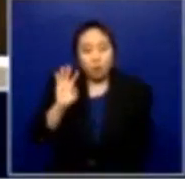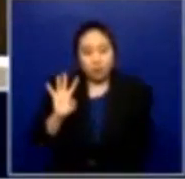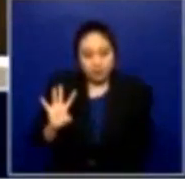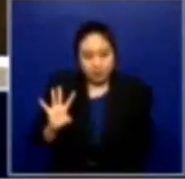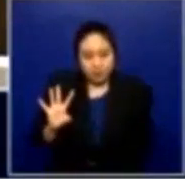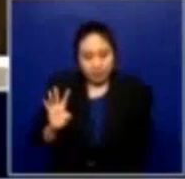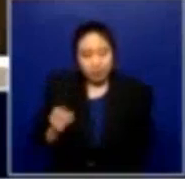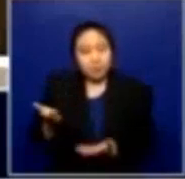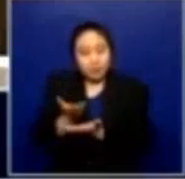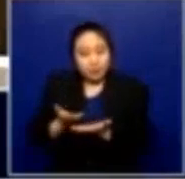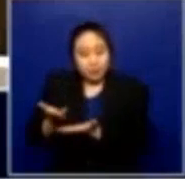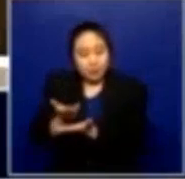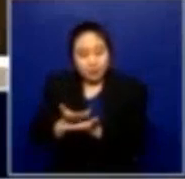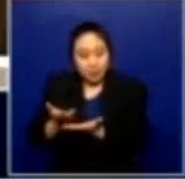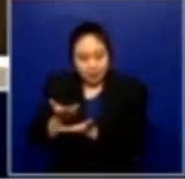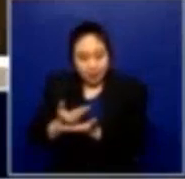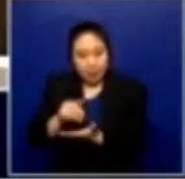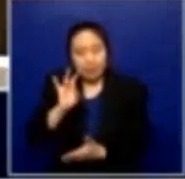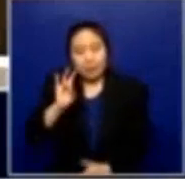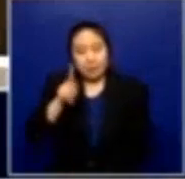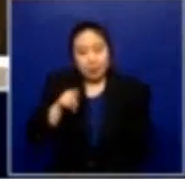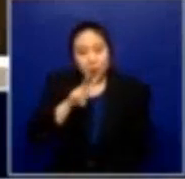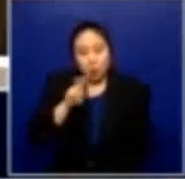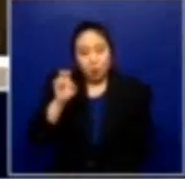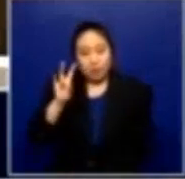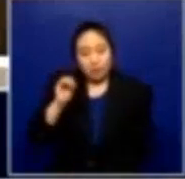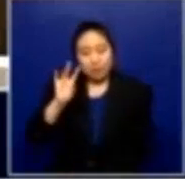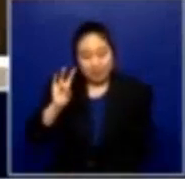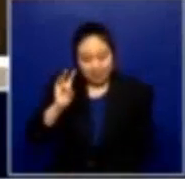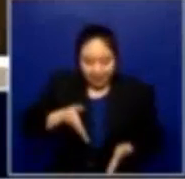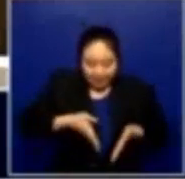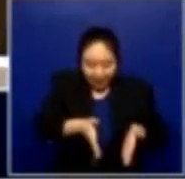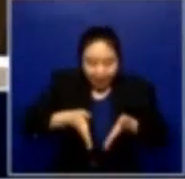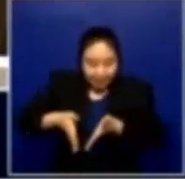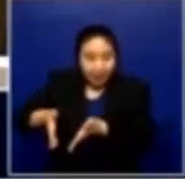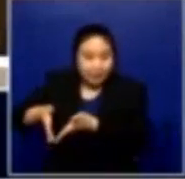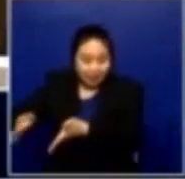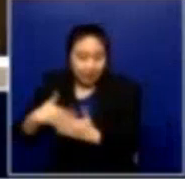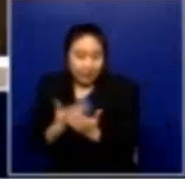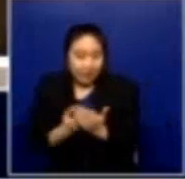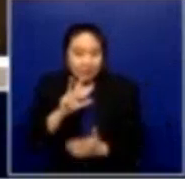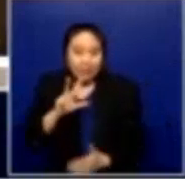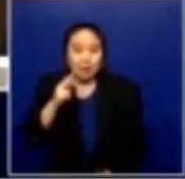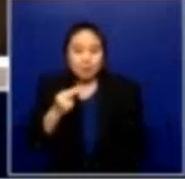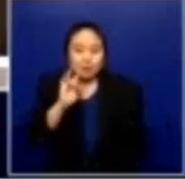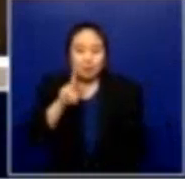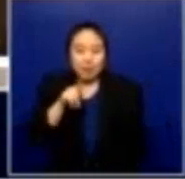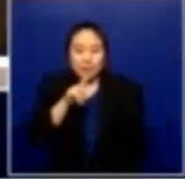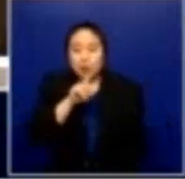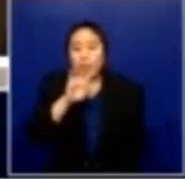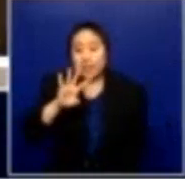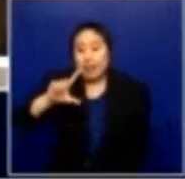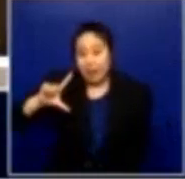2564พิจารณาจัดสรรให้ 7,277 สายทางเป็นเงิน 37,104 ล้